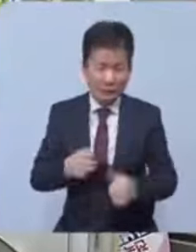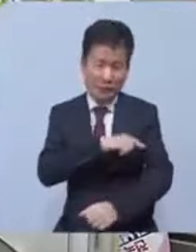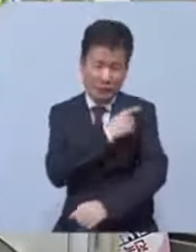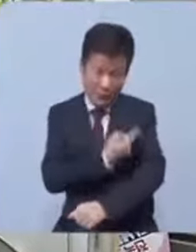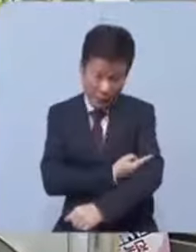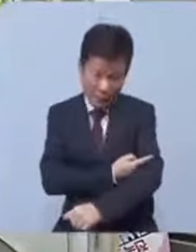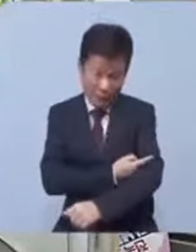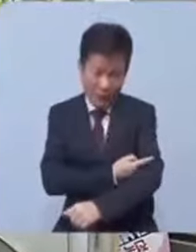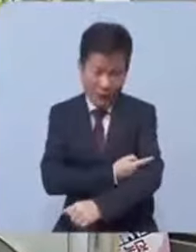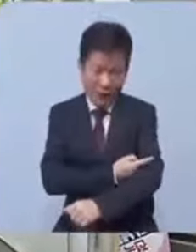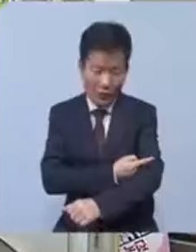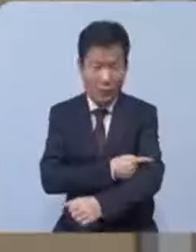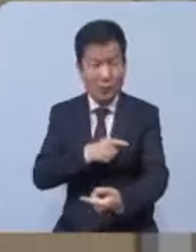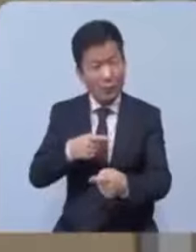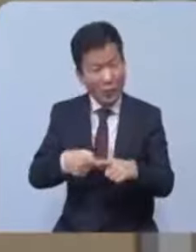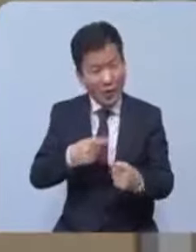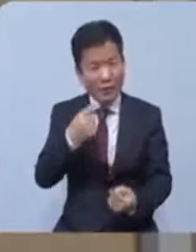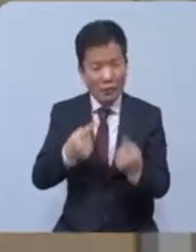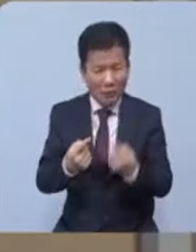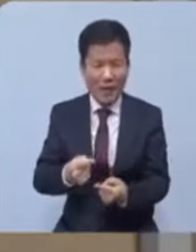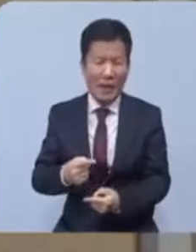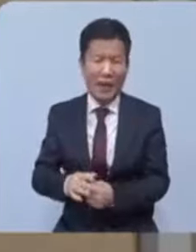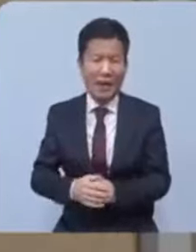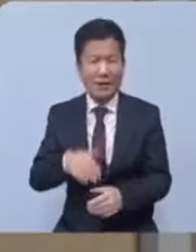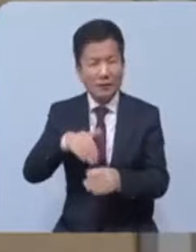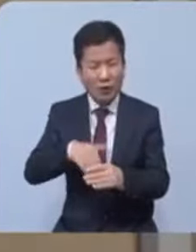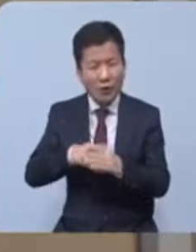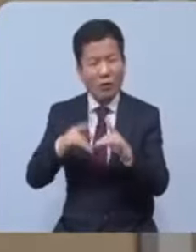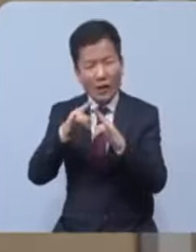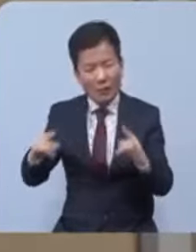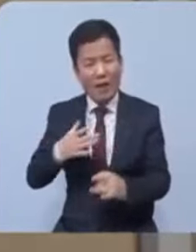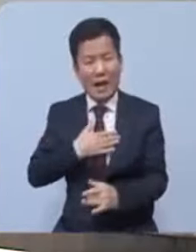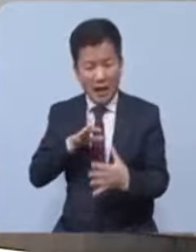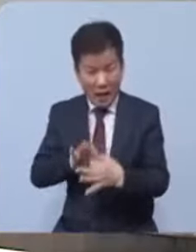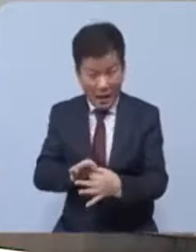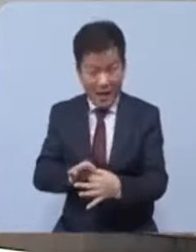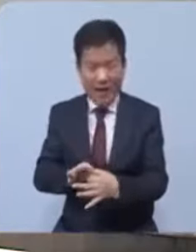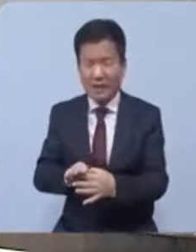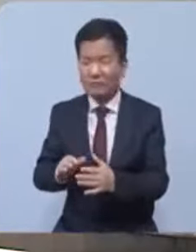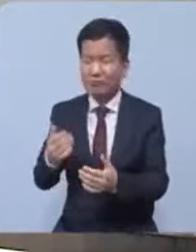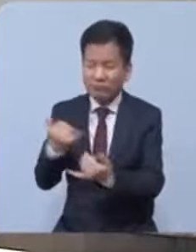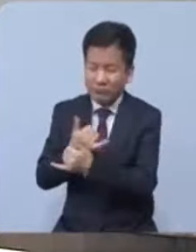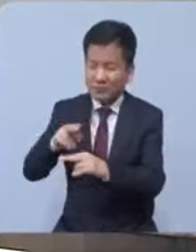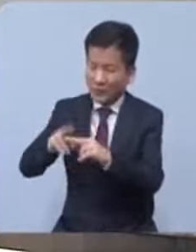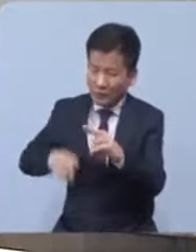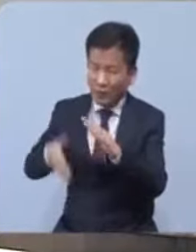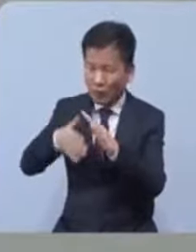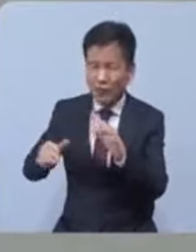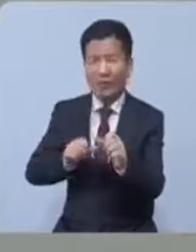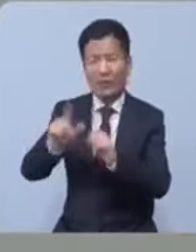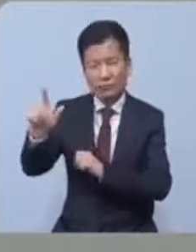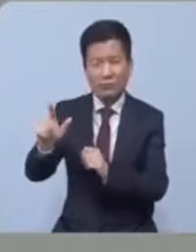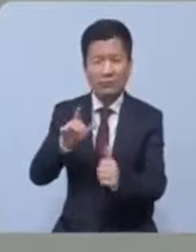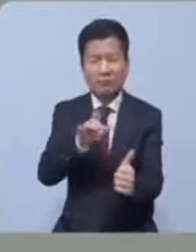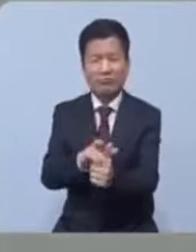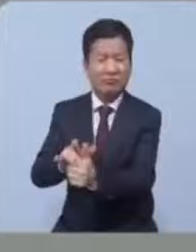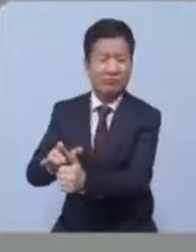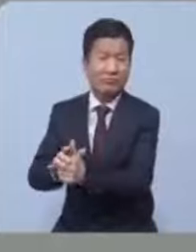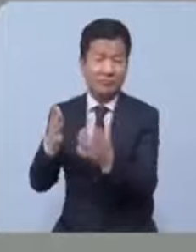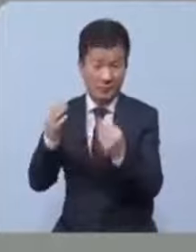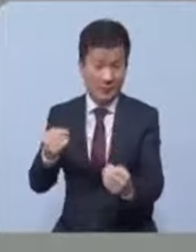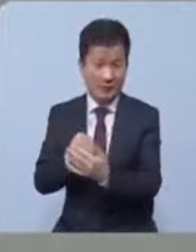능력과 자질을 따지기보단 단체장의 선거 캠프 관계자나 측근 또 퇴직 공무원이 주로 자리를